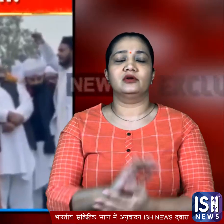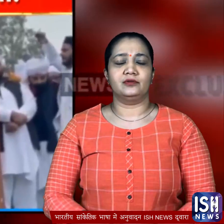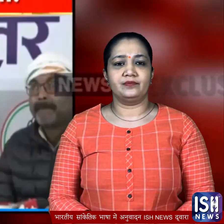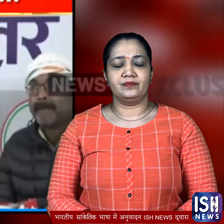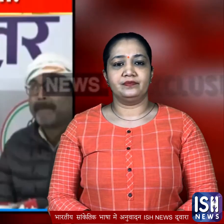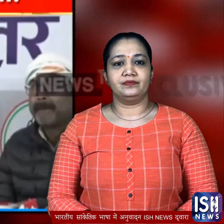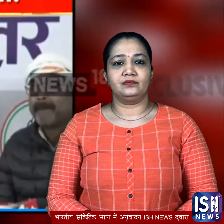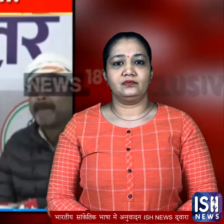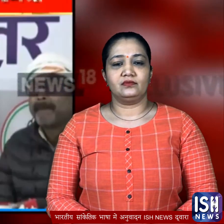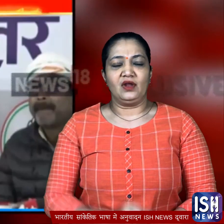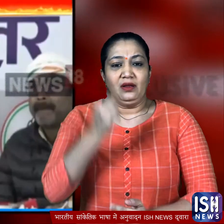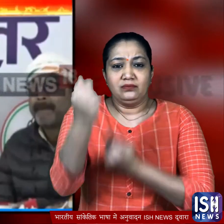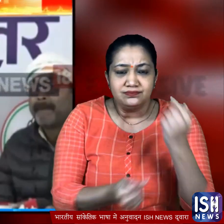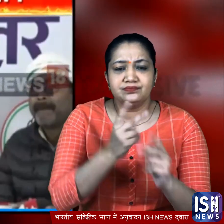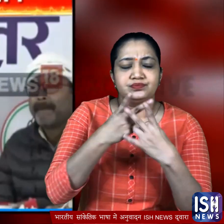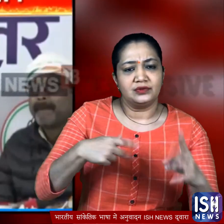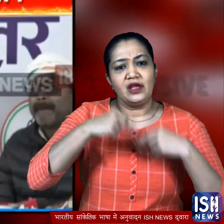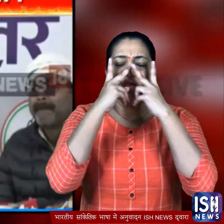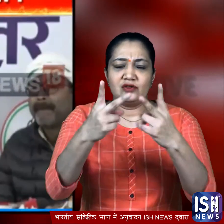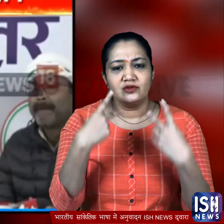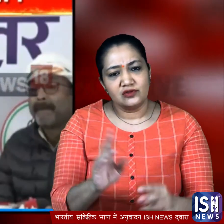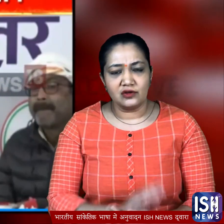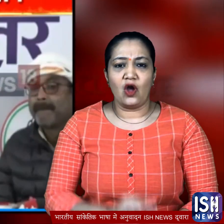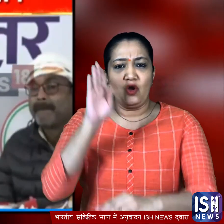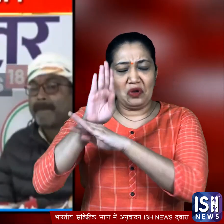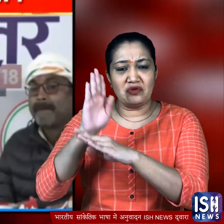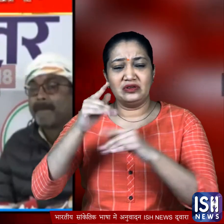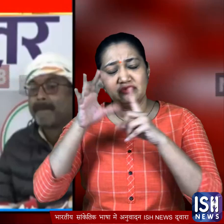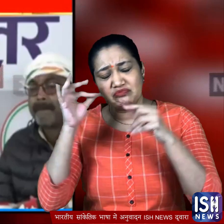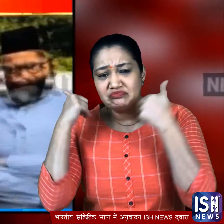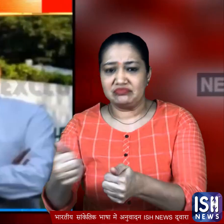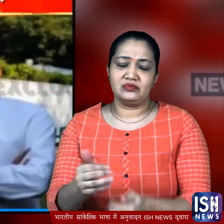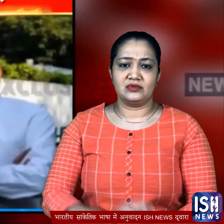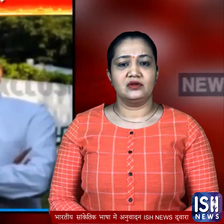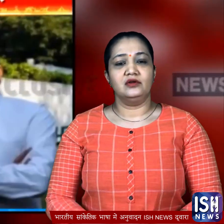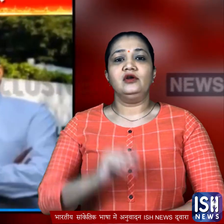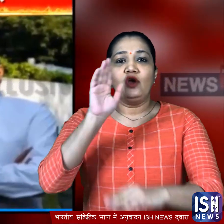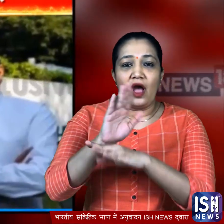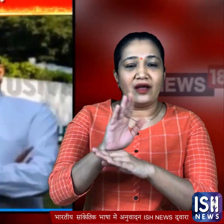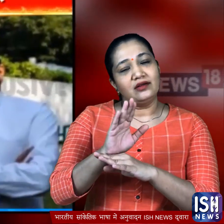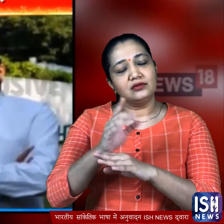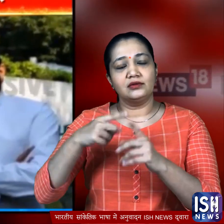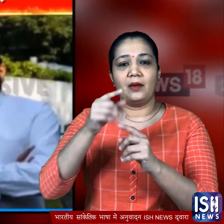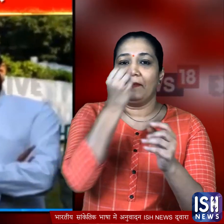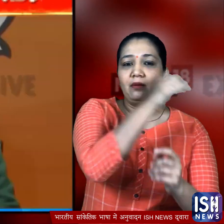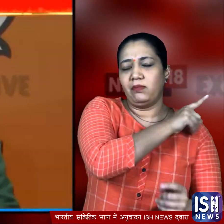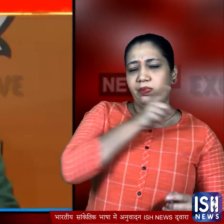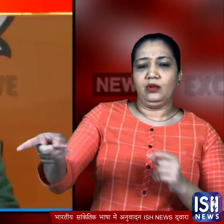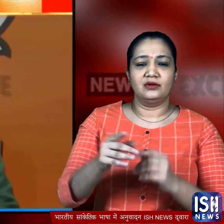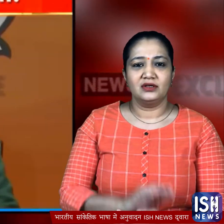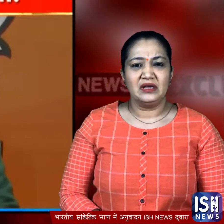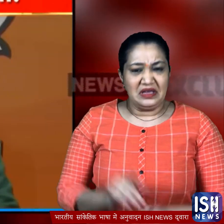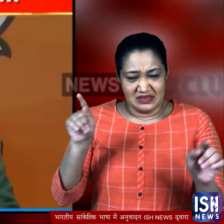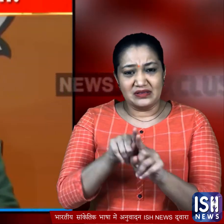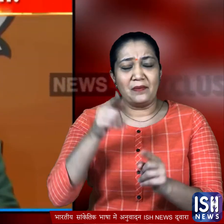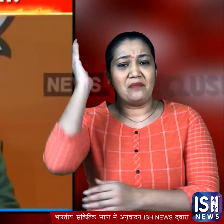समर्थन करेंगे। की राजनीति हमने देखा है कि सिर्फ कांग्रेस करती है, जिसके बाद कांग्रेस बीजेपी के निशाने पर आ गई। इस